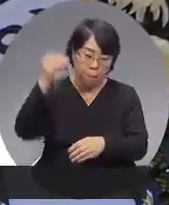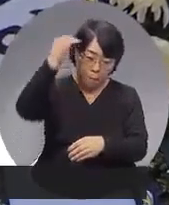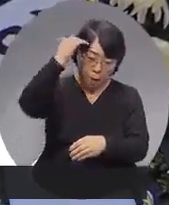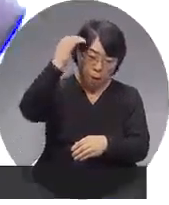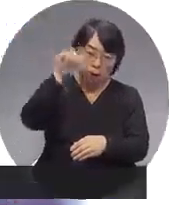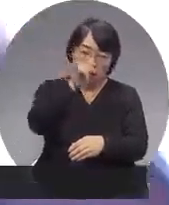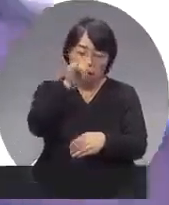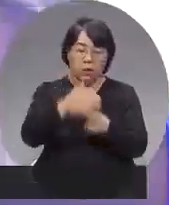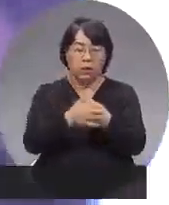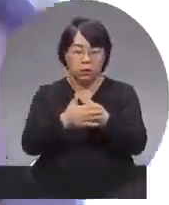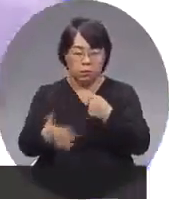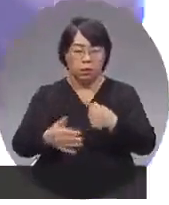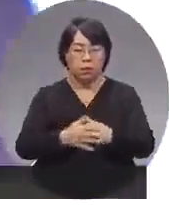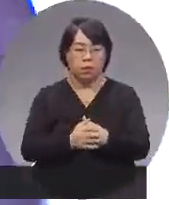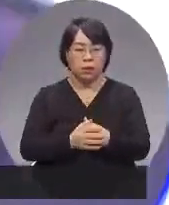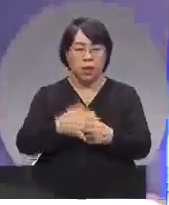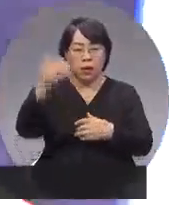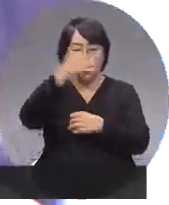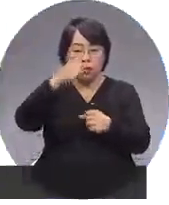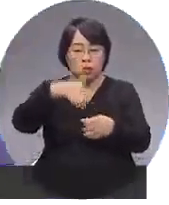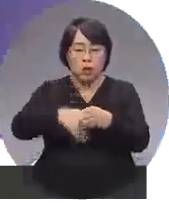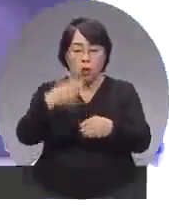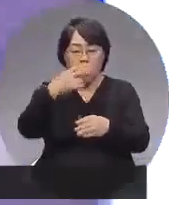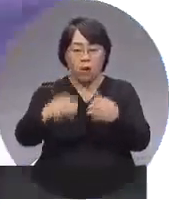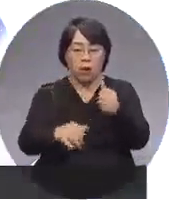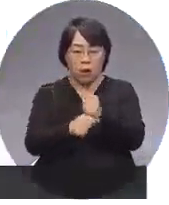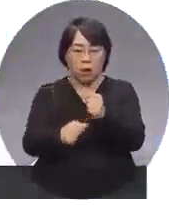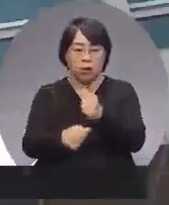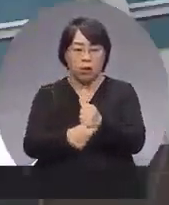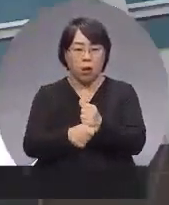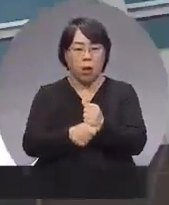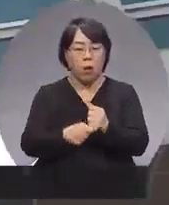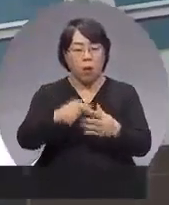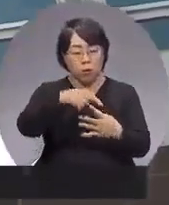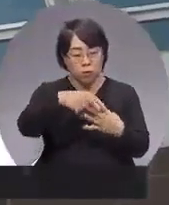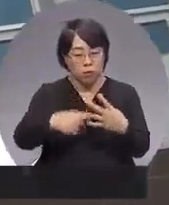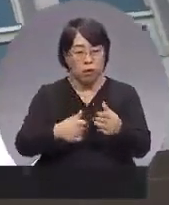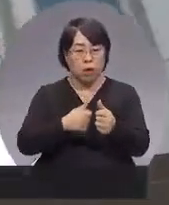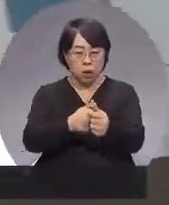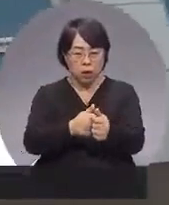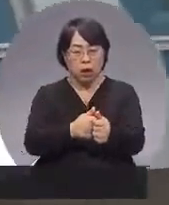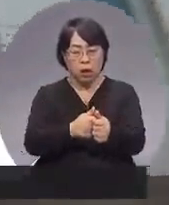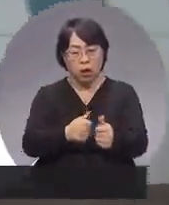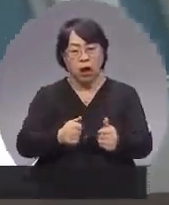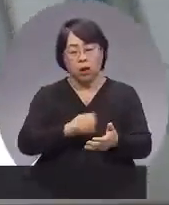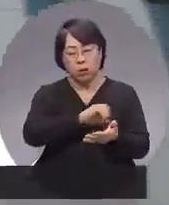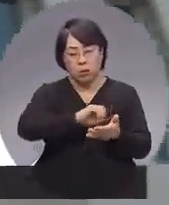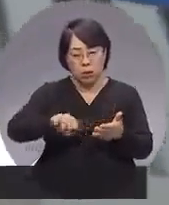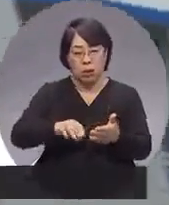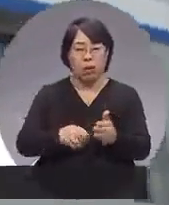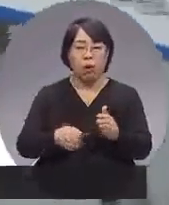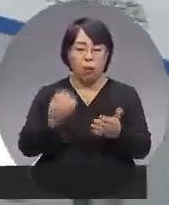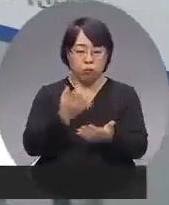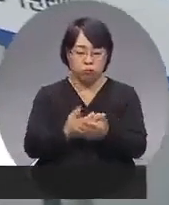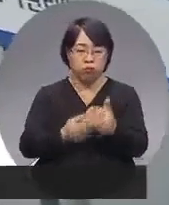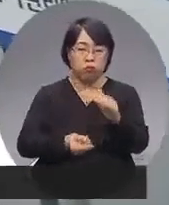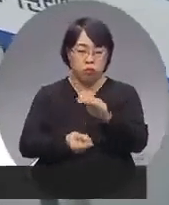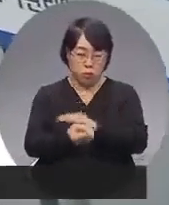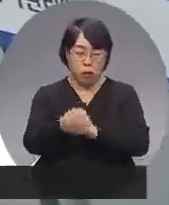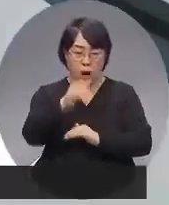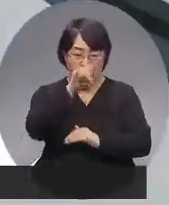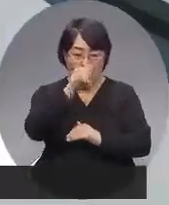때문에 충청북도 선관위는 절차에 따라 철거 명령을 했다면서 화안 설치와 관련해